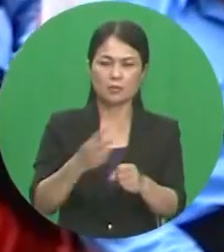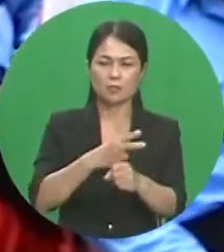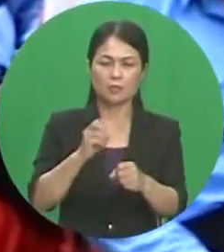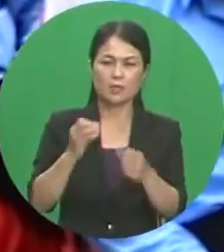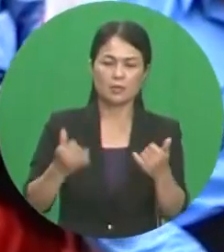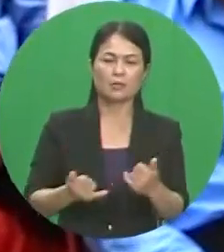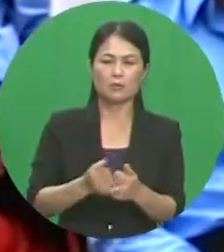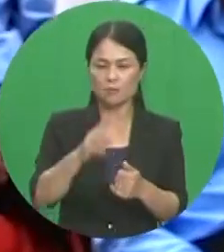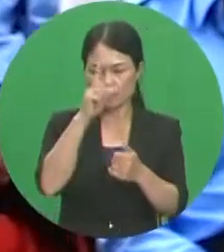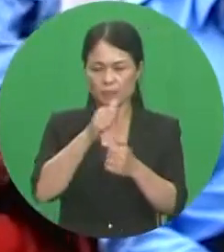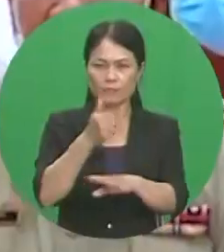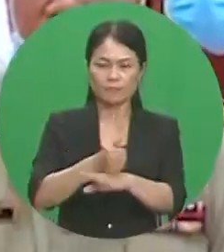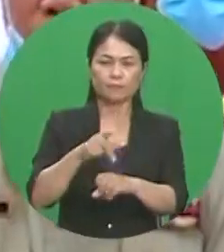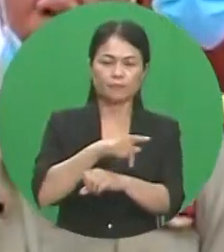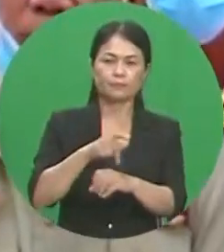2020